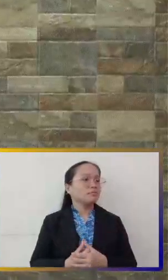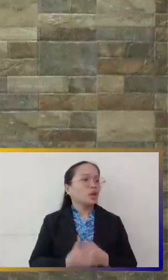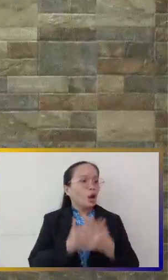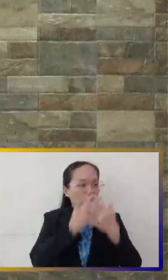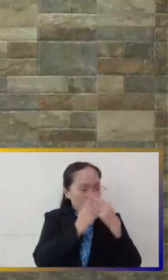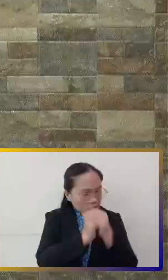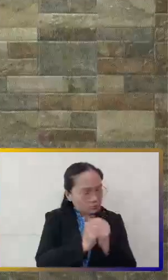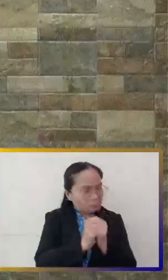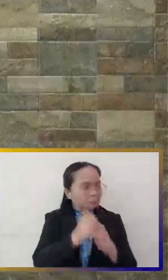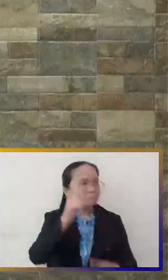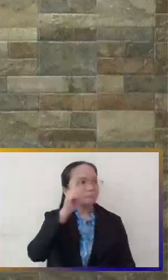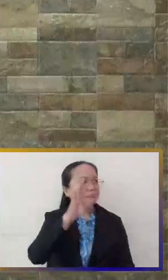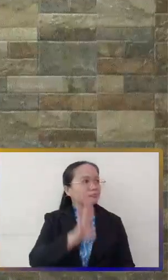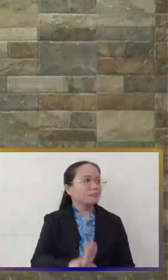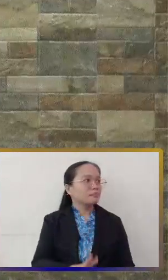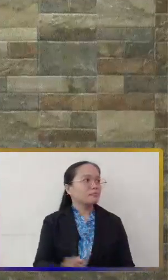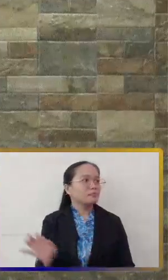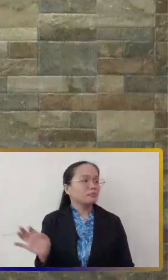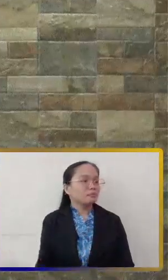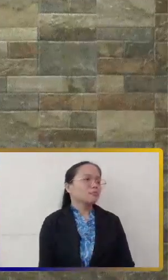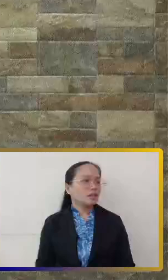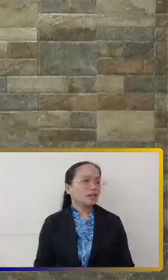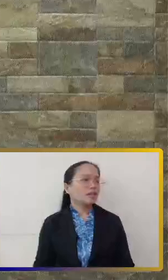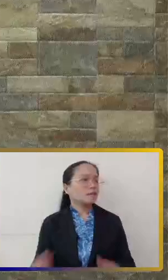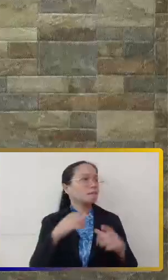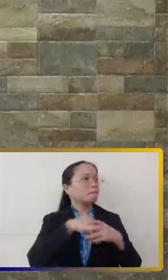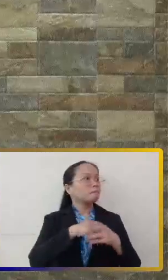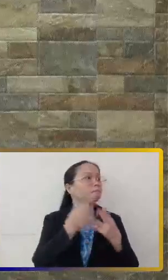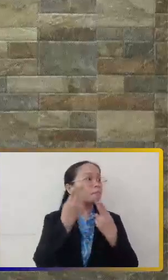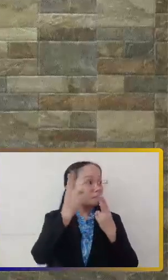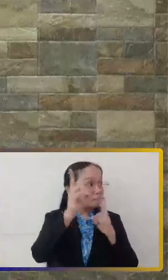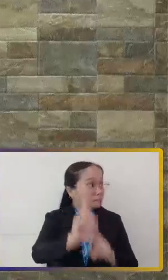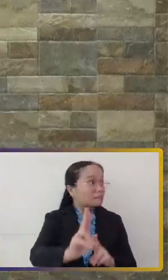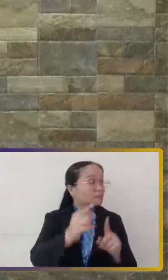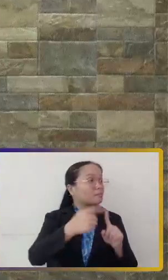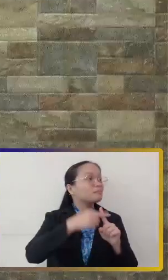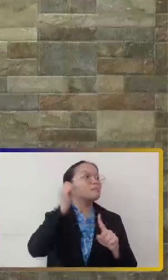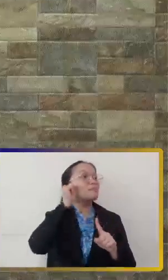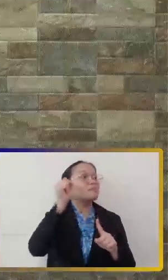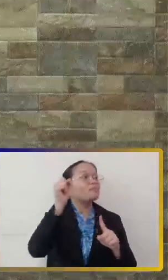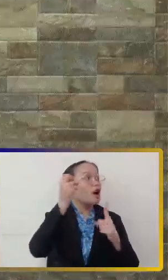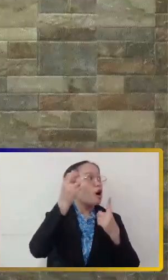Worship Him in honor to His holiness.